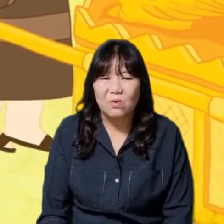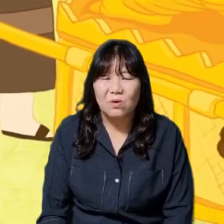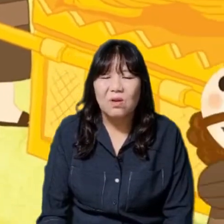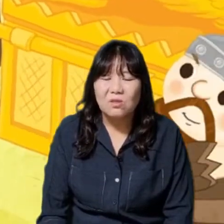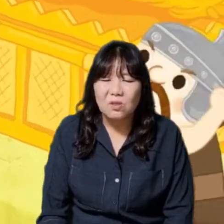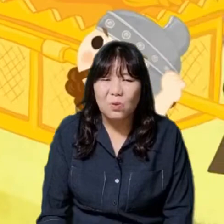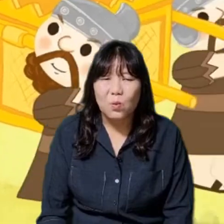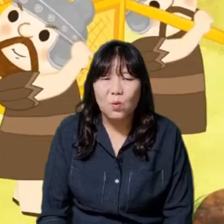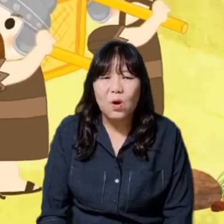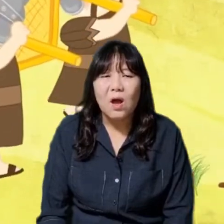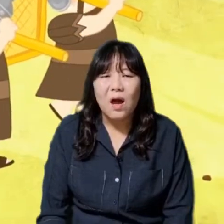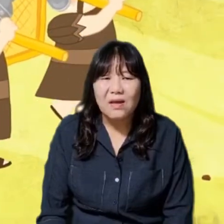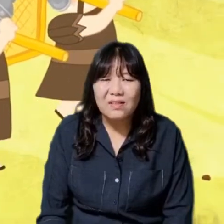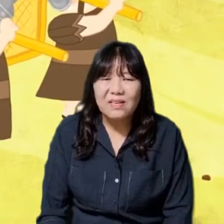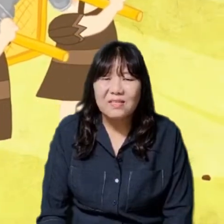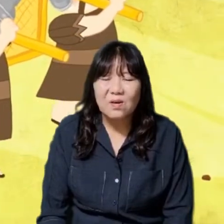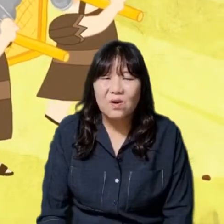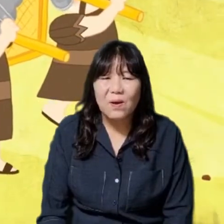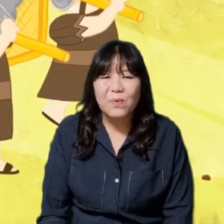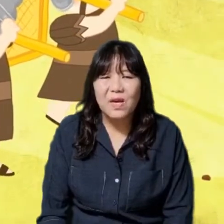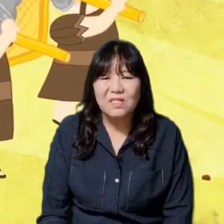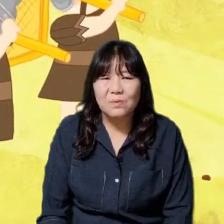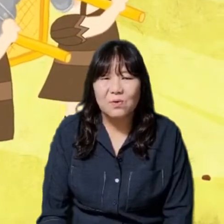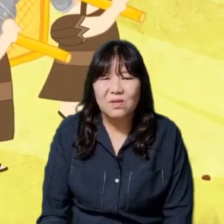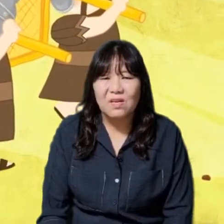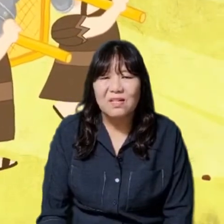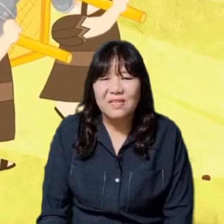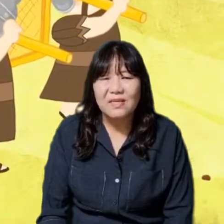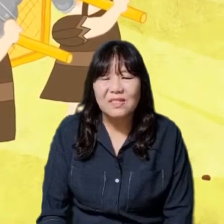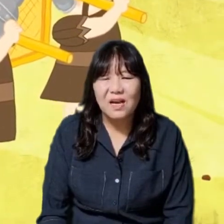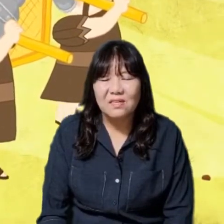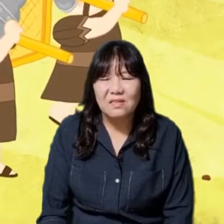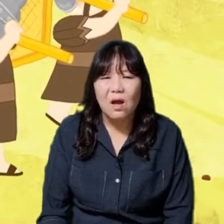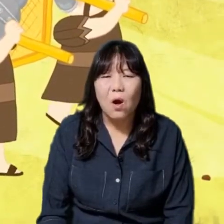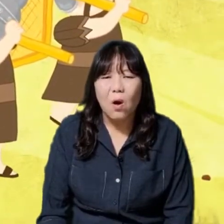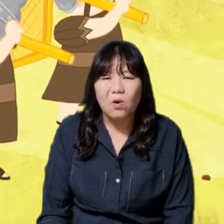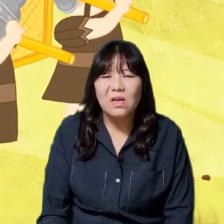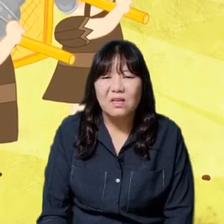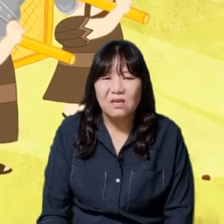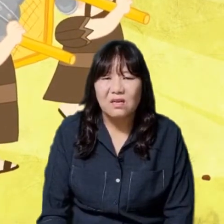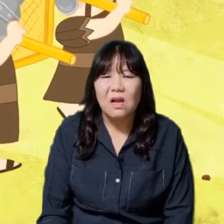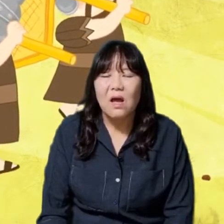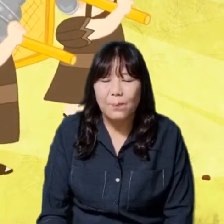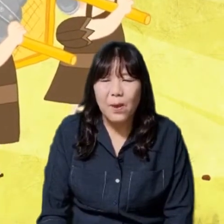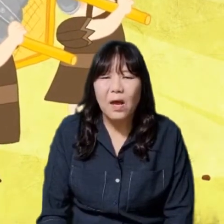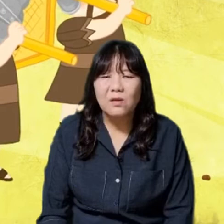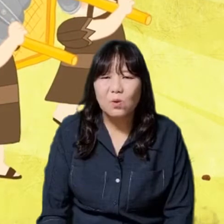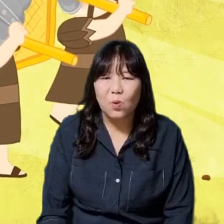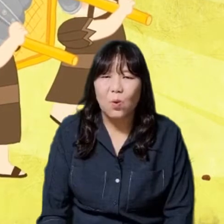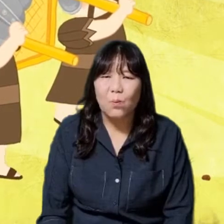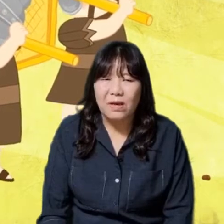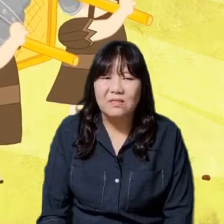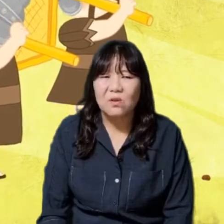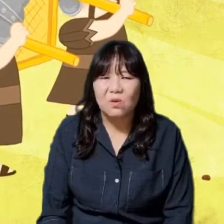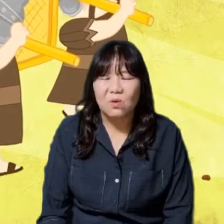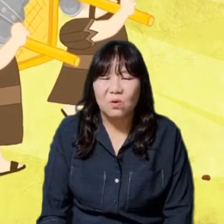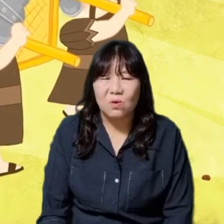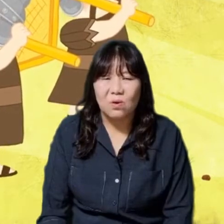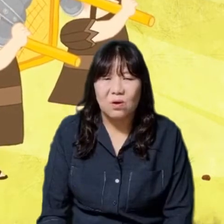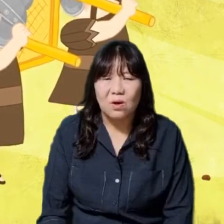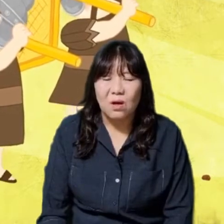말았어요. 그리고 하나님께서 함께 하심을 상징하는 언약궤를 빼앗기고